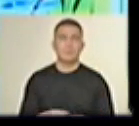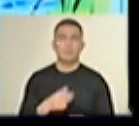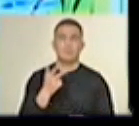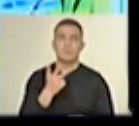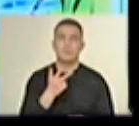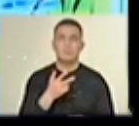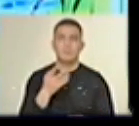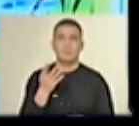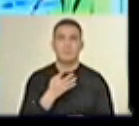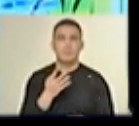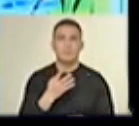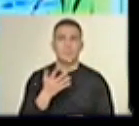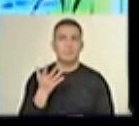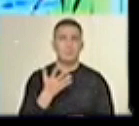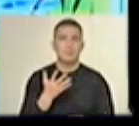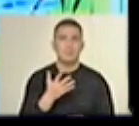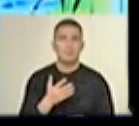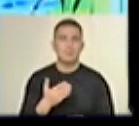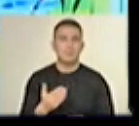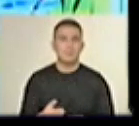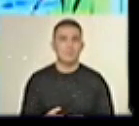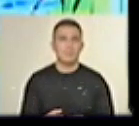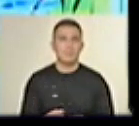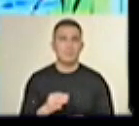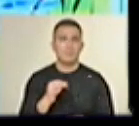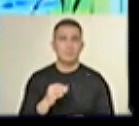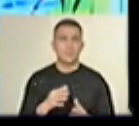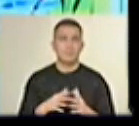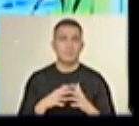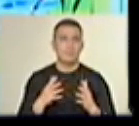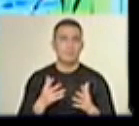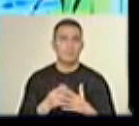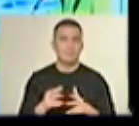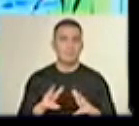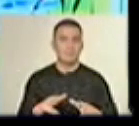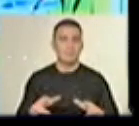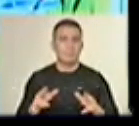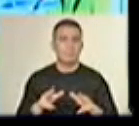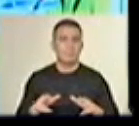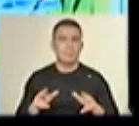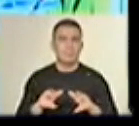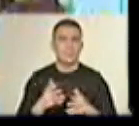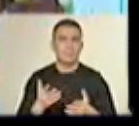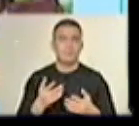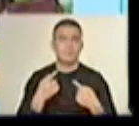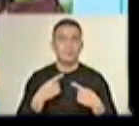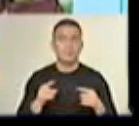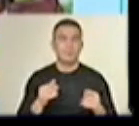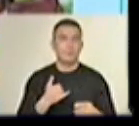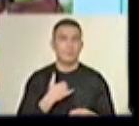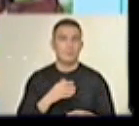третью, четвертую, пятую, а больше тогда лягушек у нас под рукой не было.